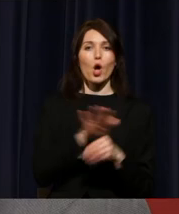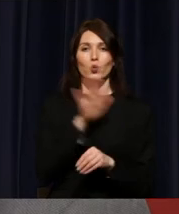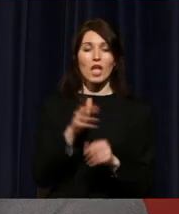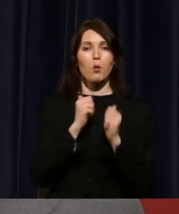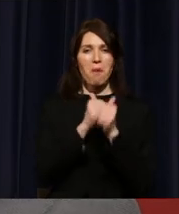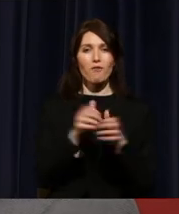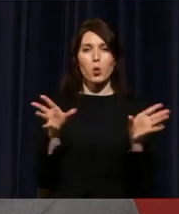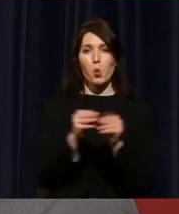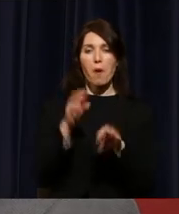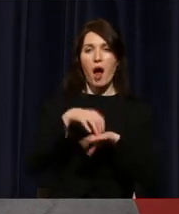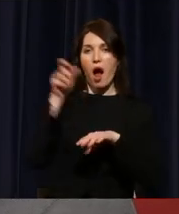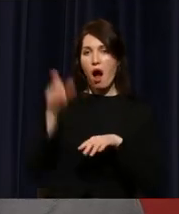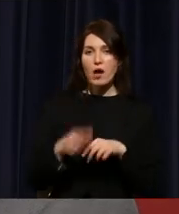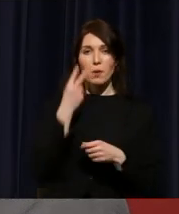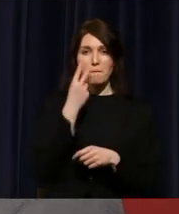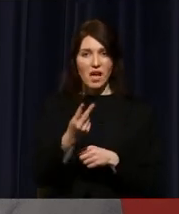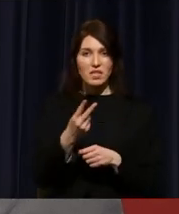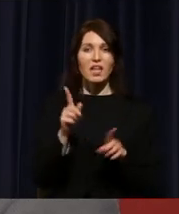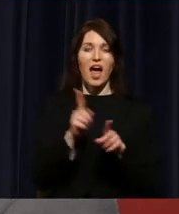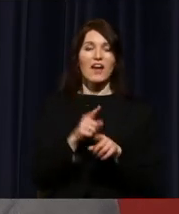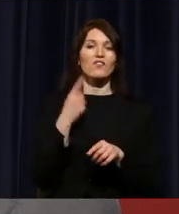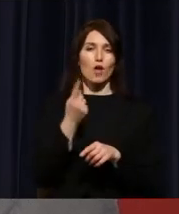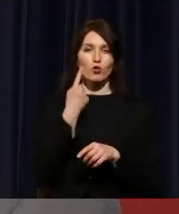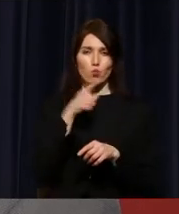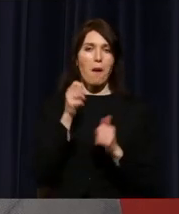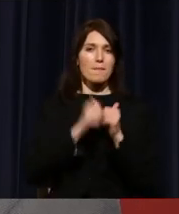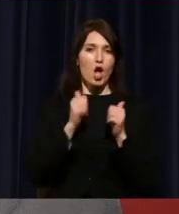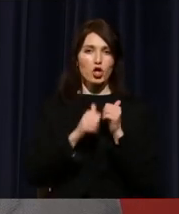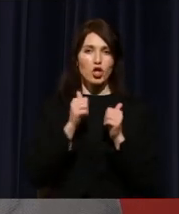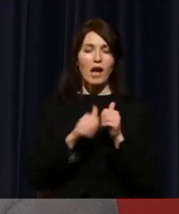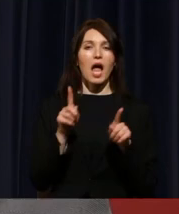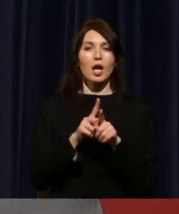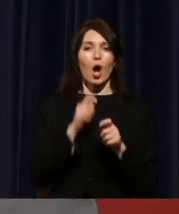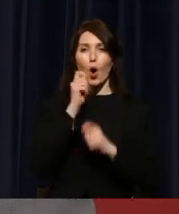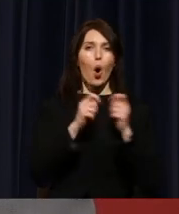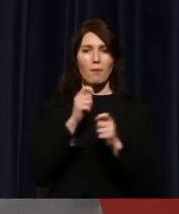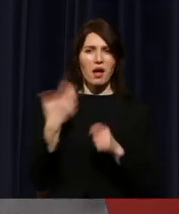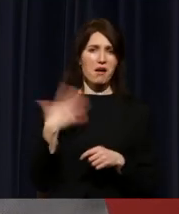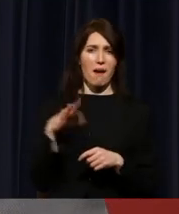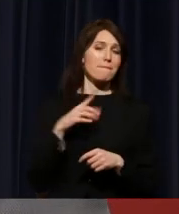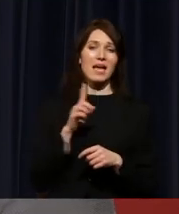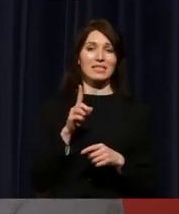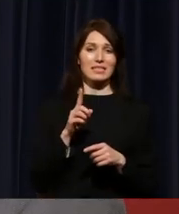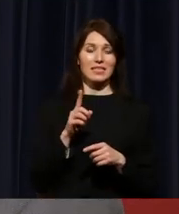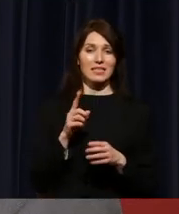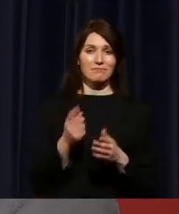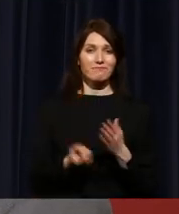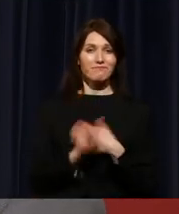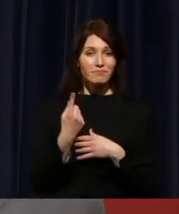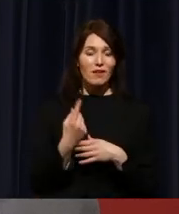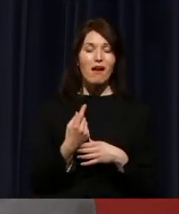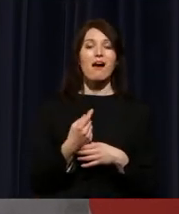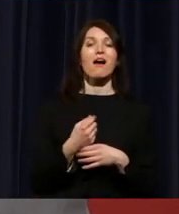pavadīt kopā ar ārstu un apskatīties arī jāsaka viens no biežākajiem arī komentāriem, ka pēc ir iestājies, ir tas,